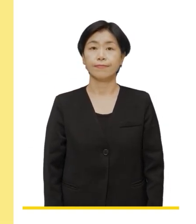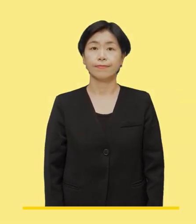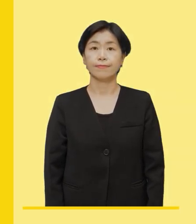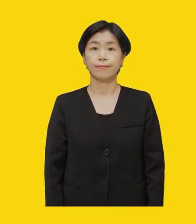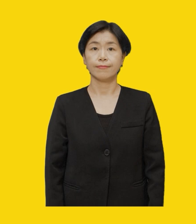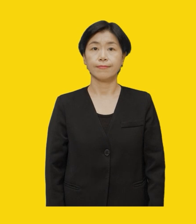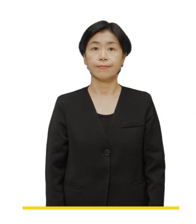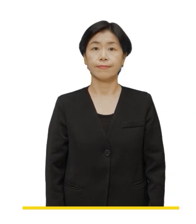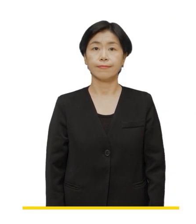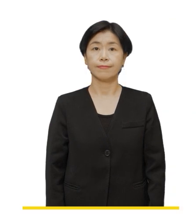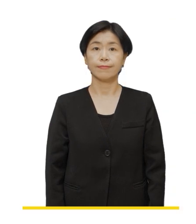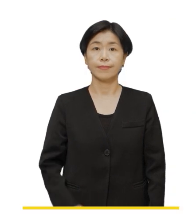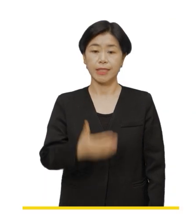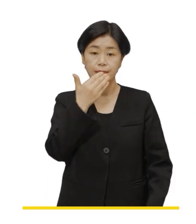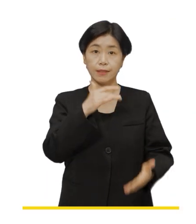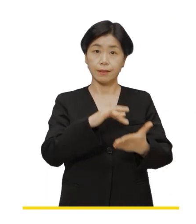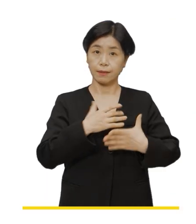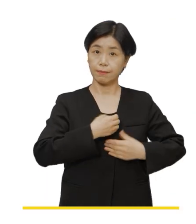있어요.